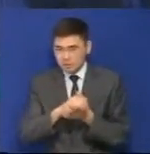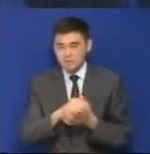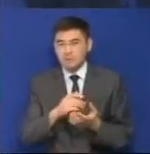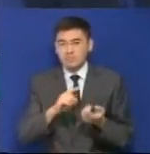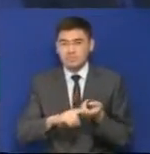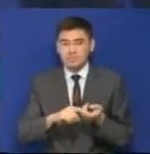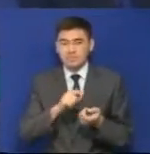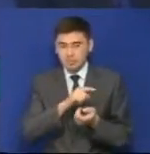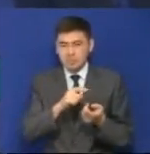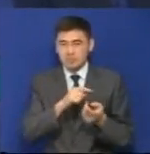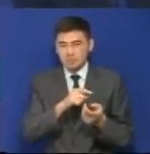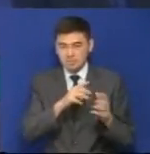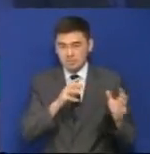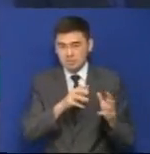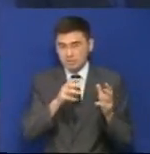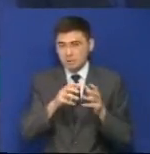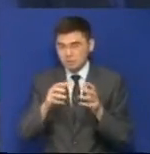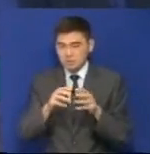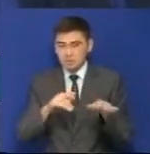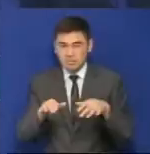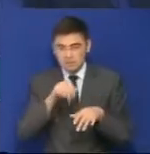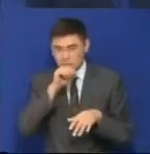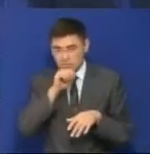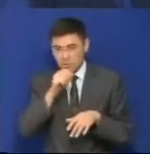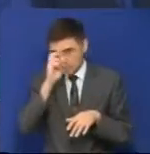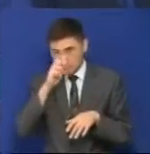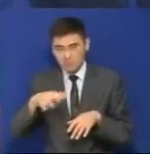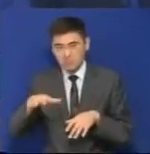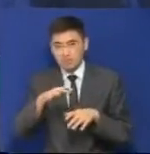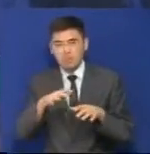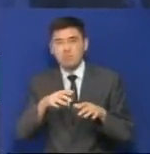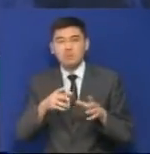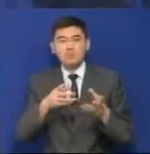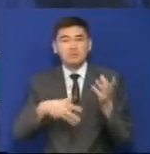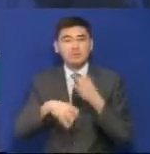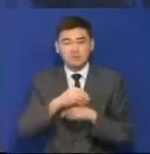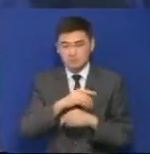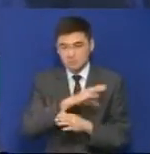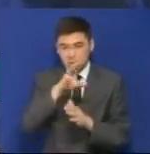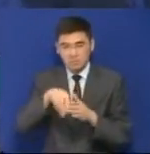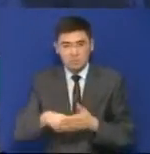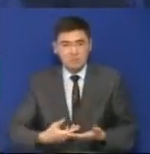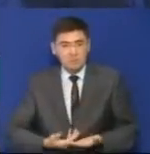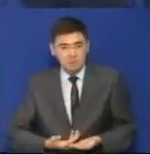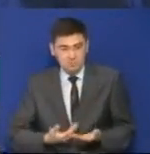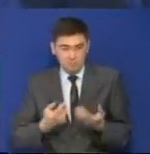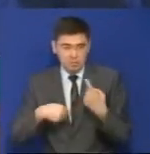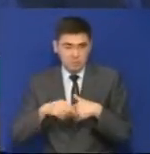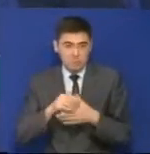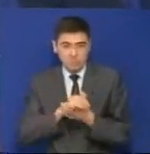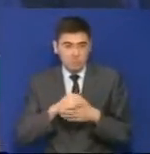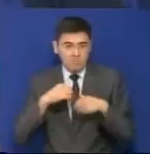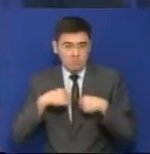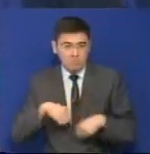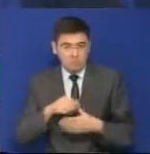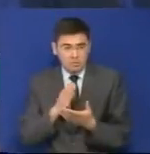көзіміздің қарашығында сақтап келе жатырмыз. Сіздердің арқаларыңызда, еліміздің арқаңызда бір шаңырақтың астында тату-тәтті өмір